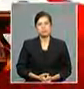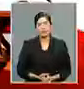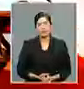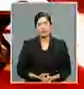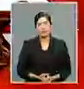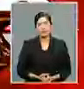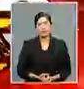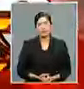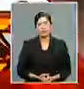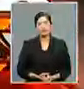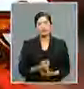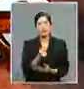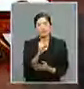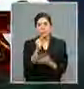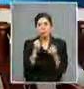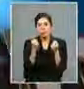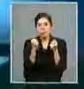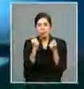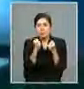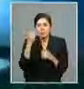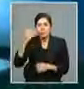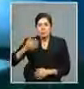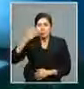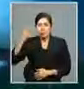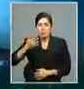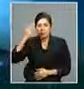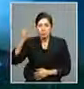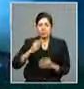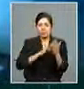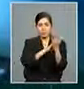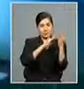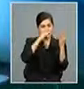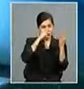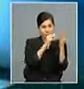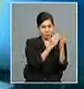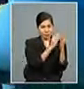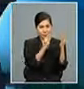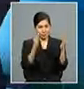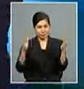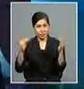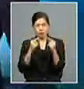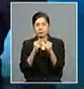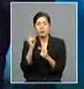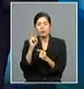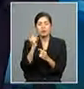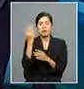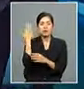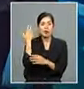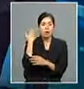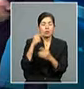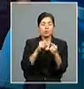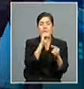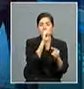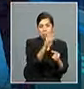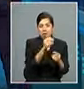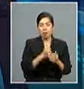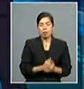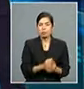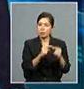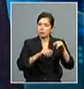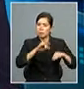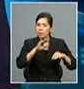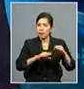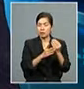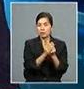หลังจากความหนาวเย็นเข้าปกคลุมประเทศไทยแรงและยาวมาหลายวันนะครับก่อนหน้านี้ทีวี360องศาได้บอกคุณผู้ชมไว้ล่วงหน้าแล้วว่าช่วงปลายสัปด